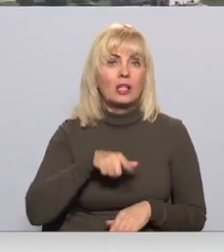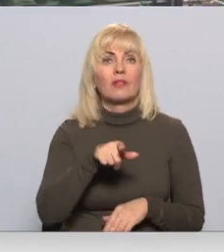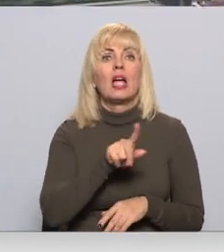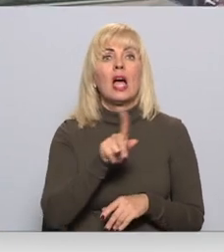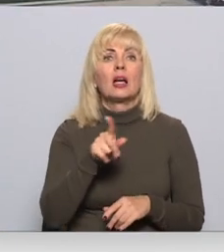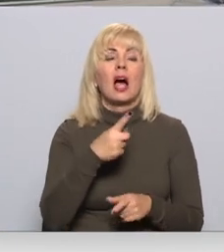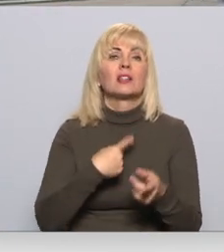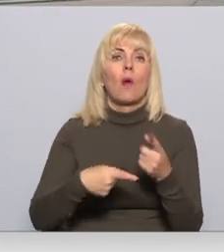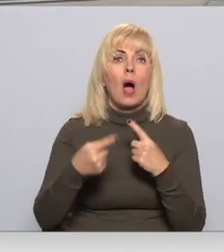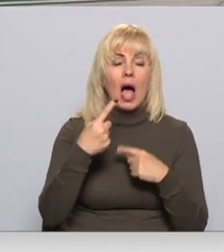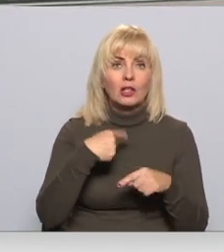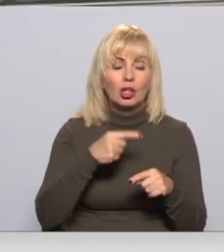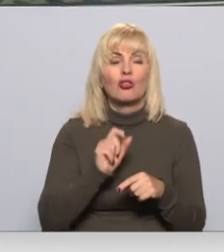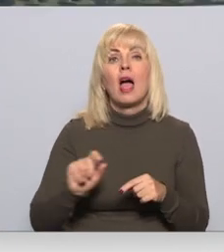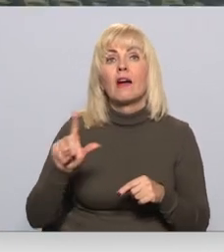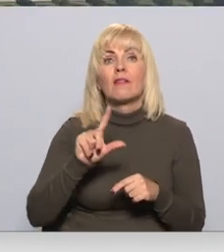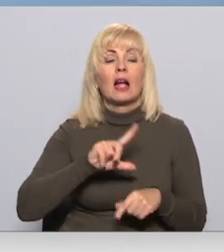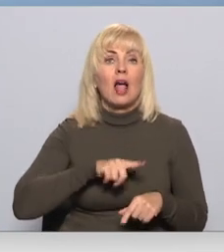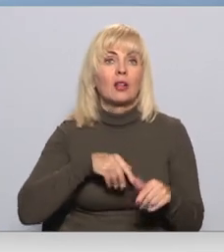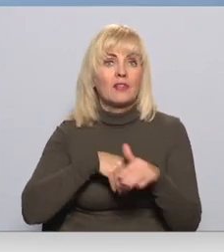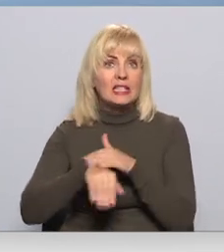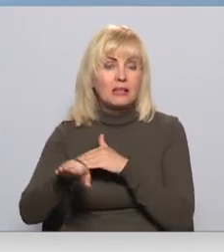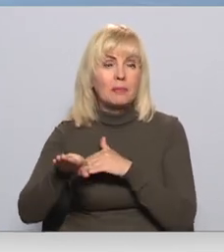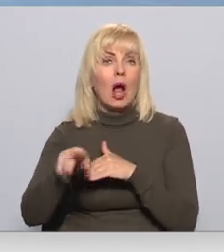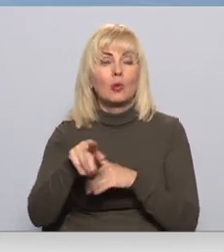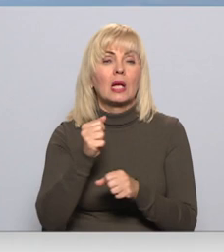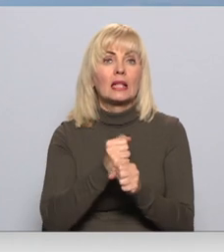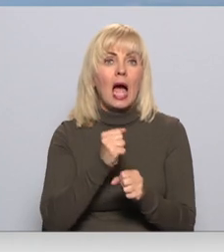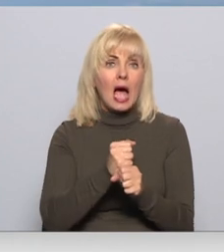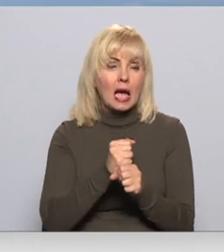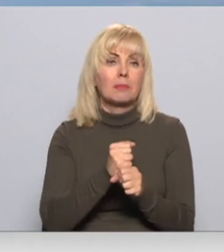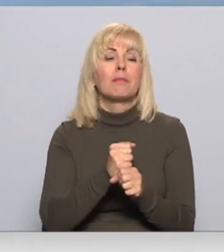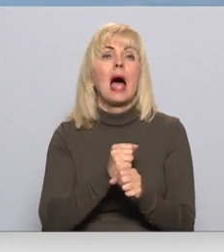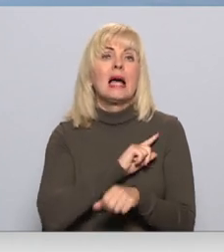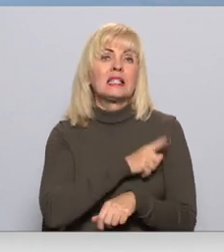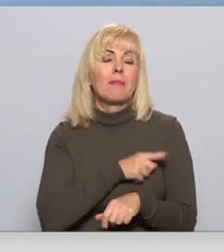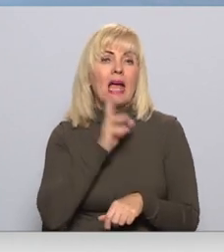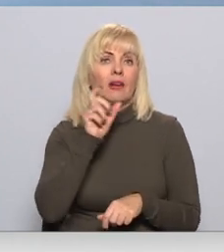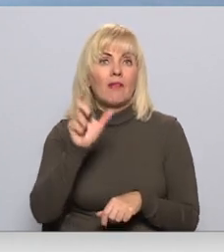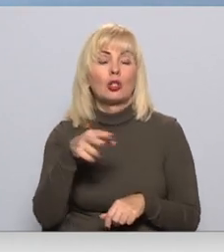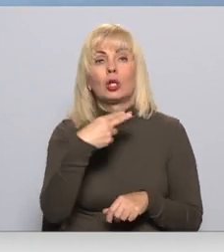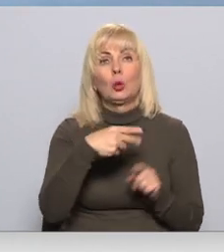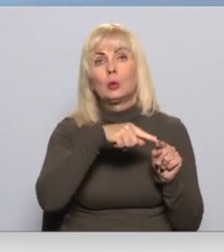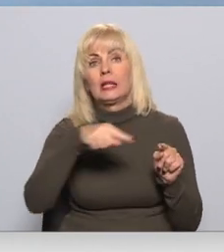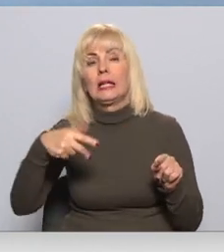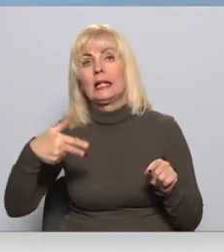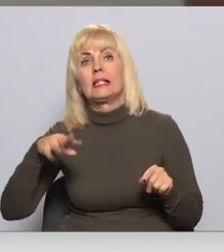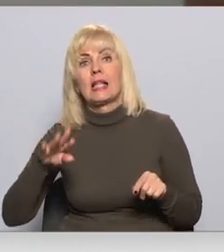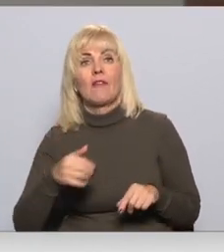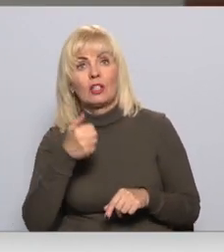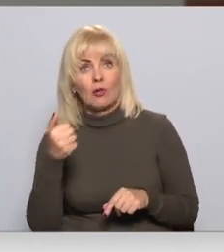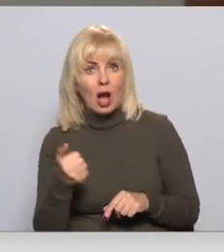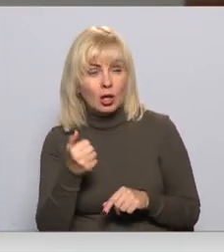kuri atgriezušies. Visvairāk no Latvijas izbrauc cilvēki darbaspējīgā vecumā – no 20 līdz 39 gadiem.